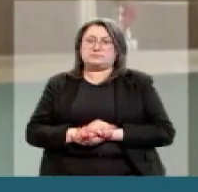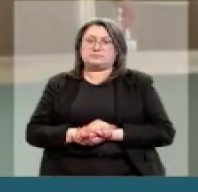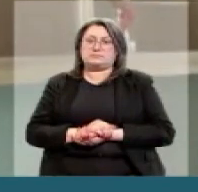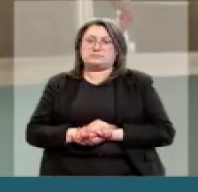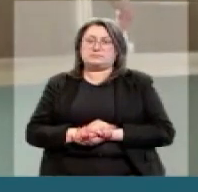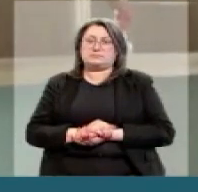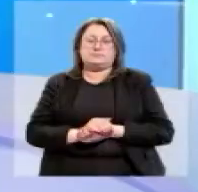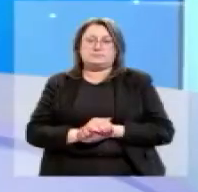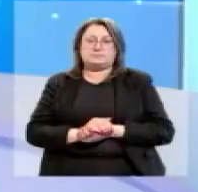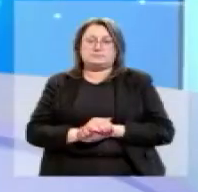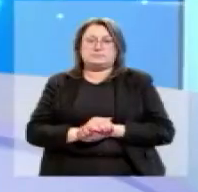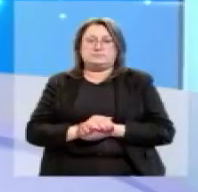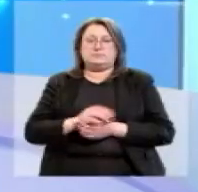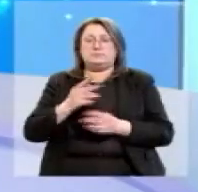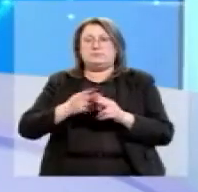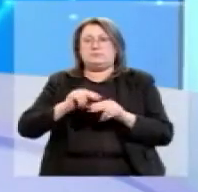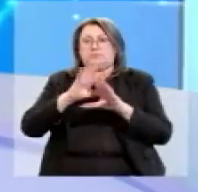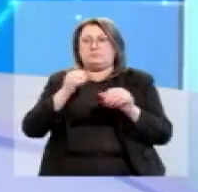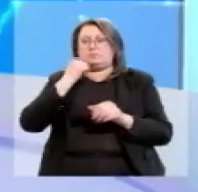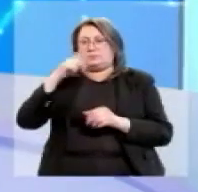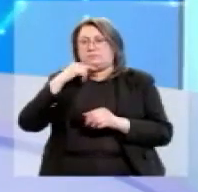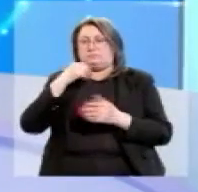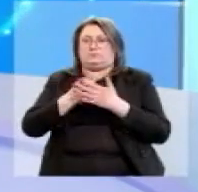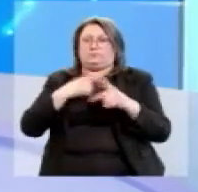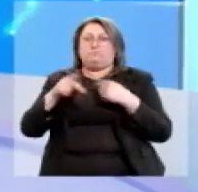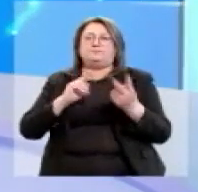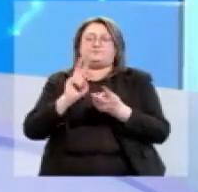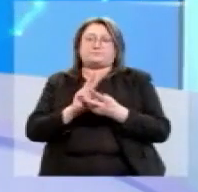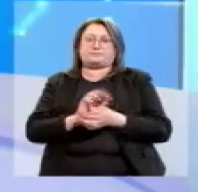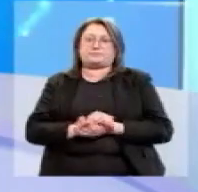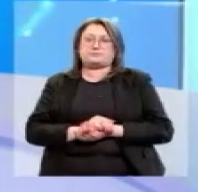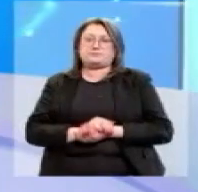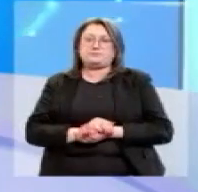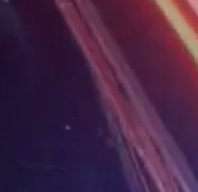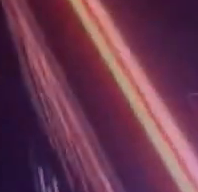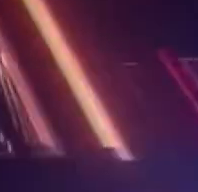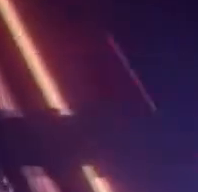Қостанай телеарнасы. Арқа ақпарат өз мәресіне жетті. Амандықта жүздескенше.